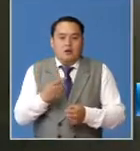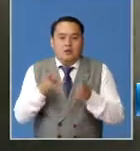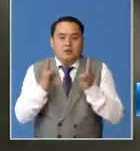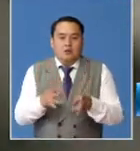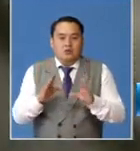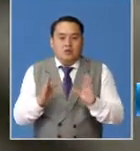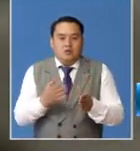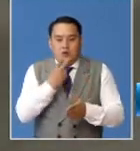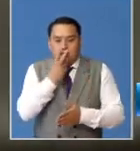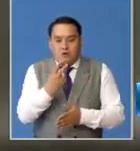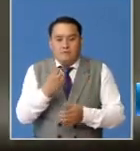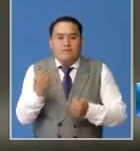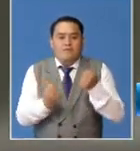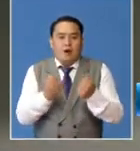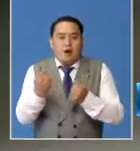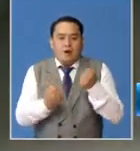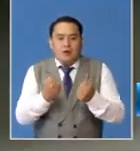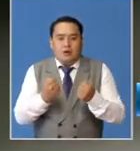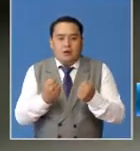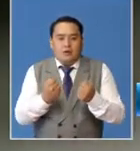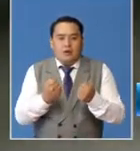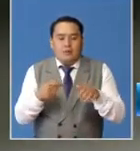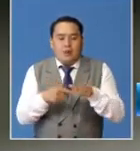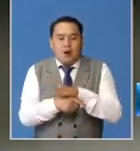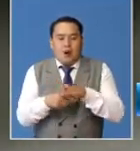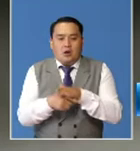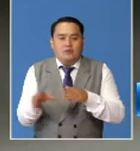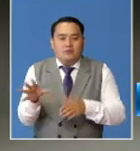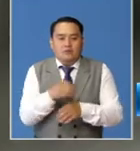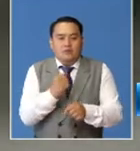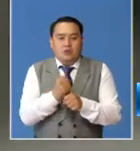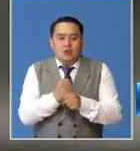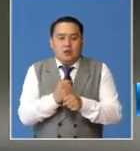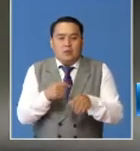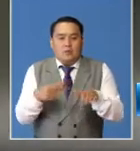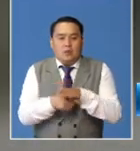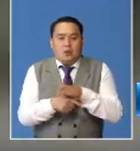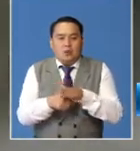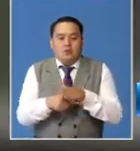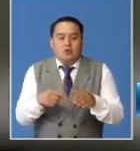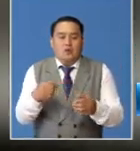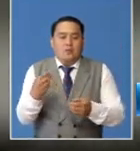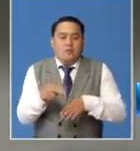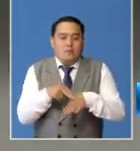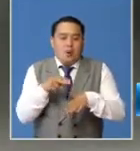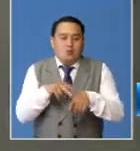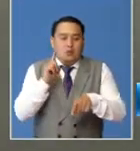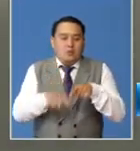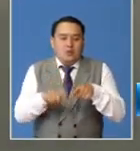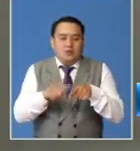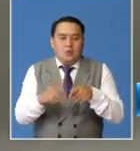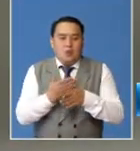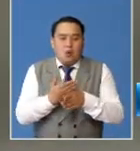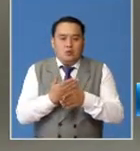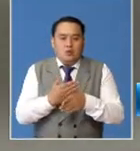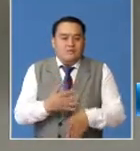трагедии. На кадрах видно, как водитель, маневрируя на проезжей части, делал все, чтобы не пропустить карету скорой помощи. Видео попало в сеть.